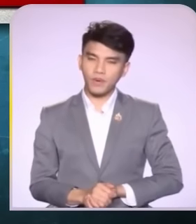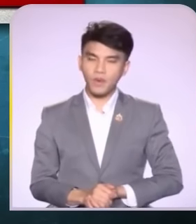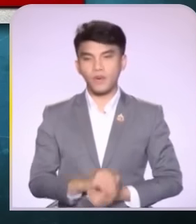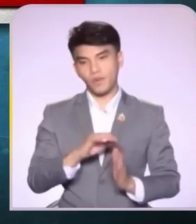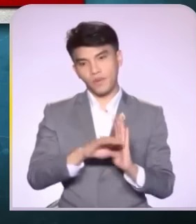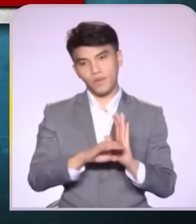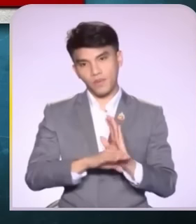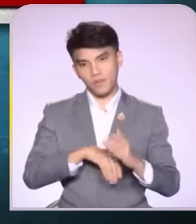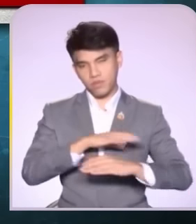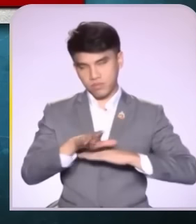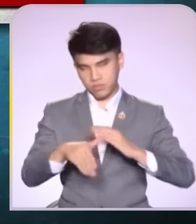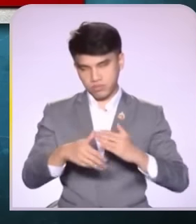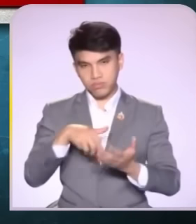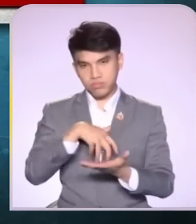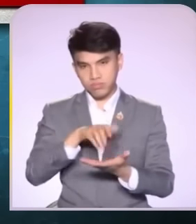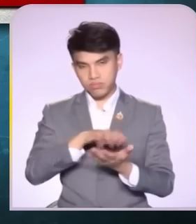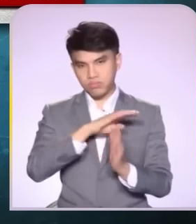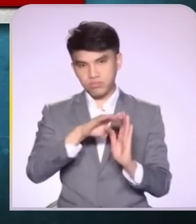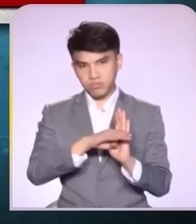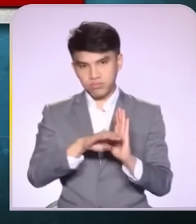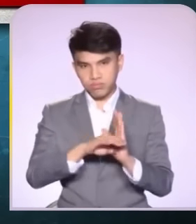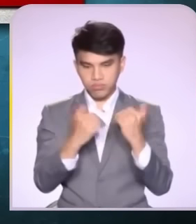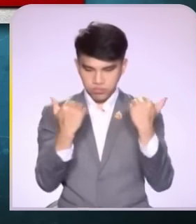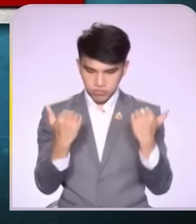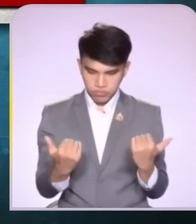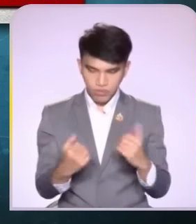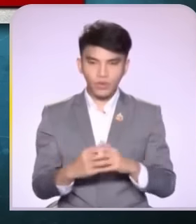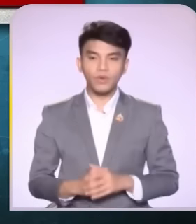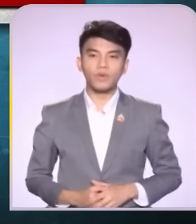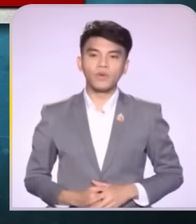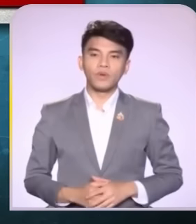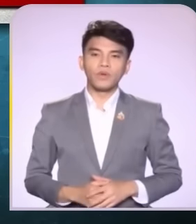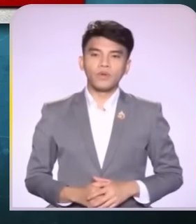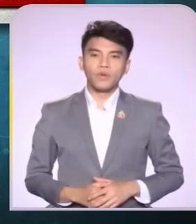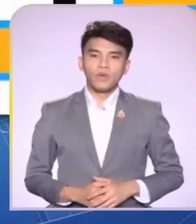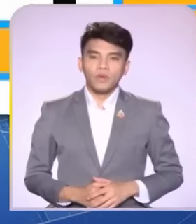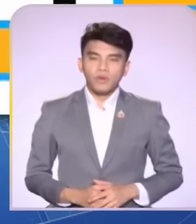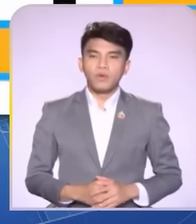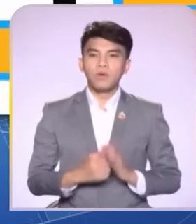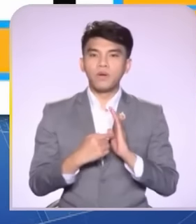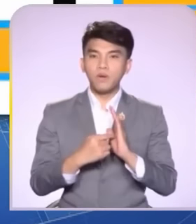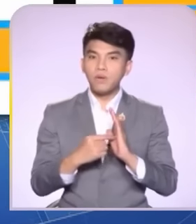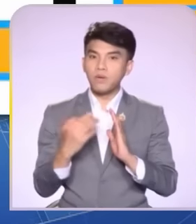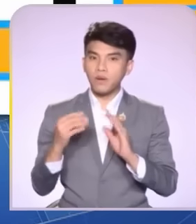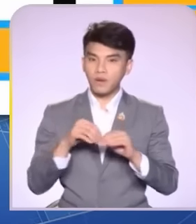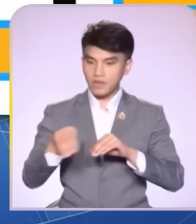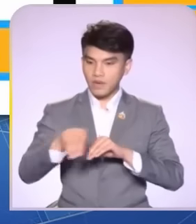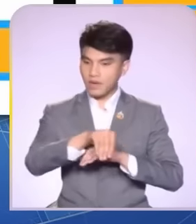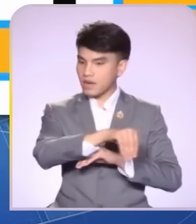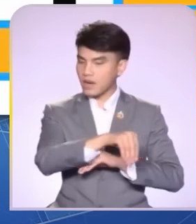ข้อมูลที่ถูกนำออกมาเปิดเผยแบบนี้เพจอีซอขยี้ข่าวยังเปิดโมเดลบริษัทเครือข่าย